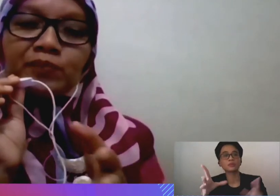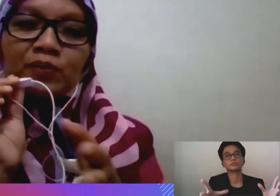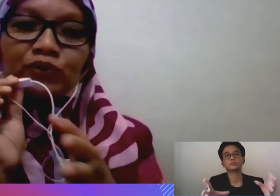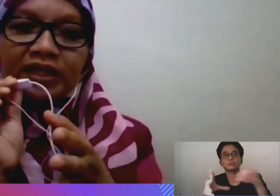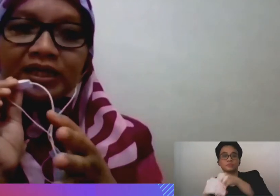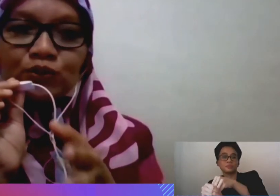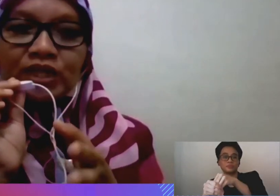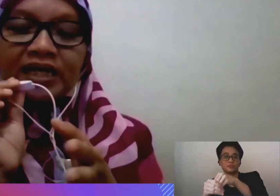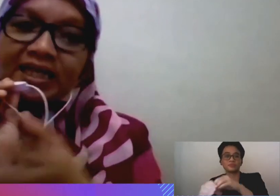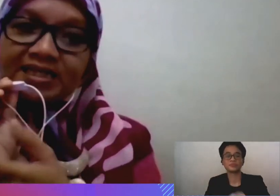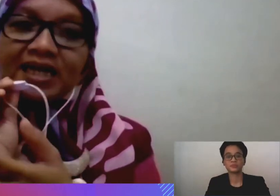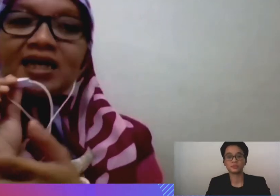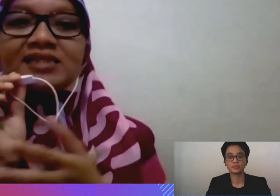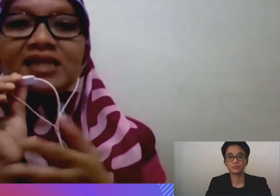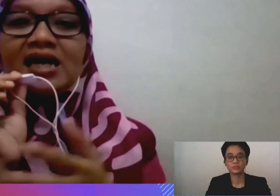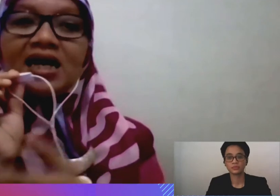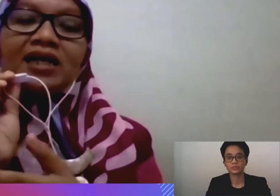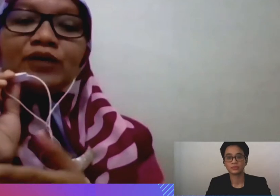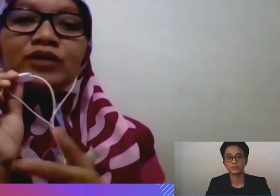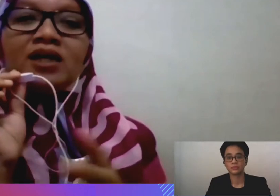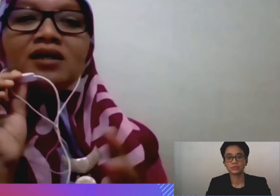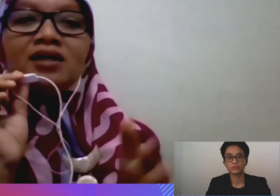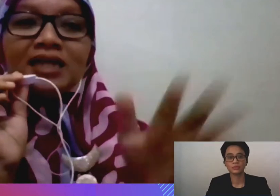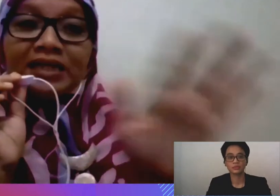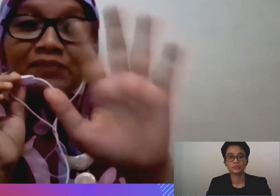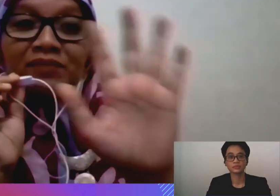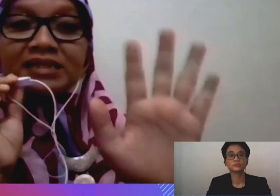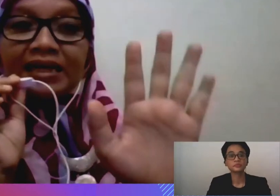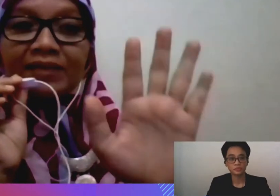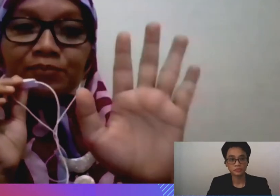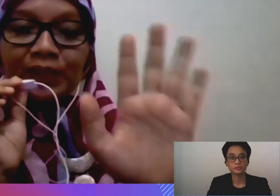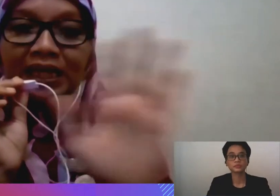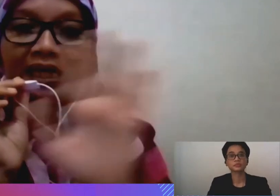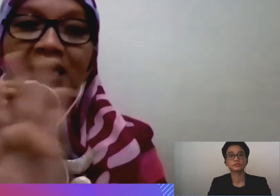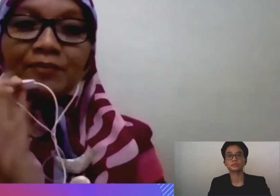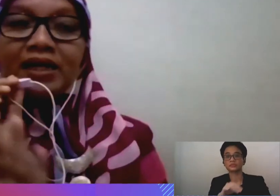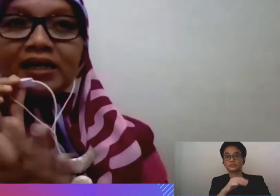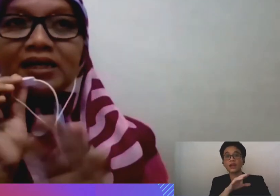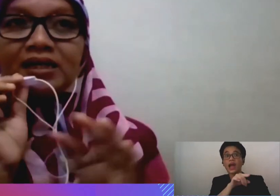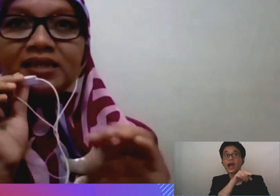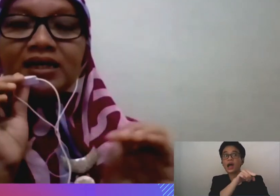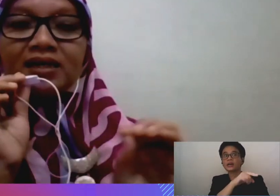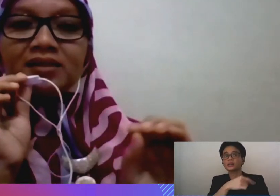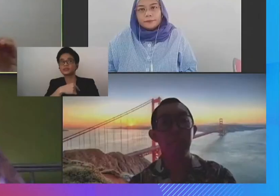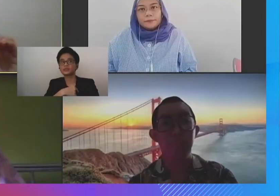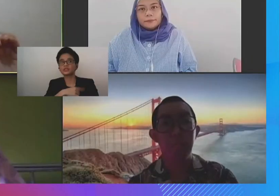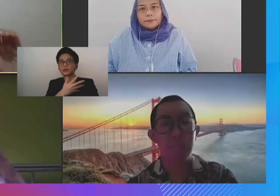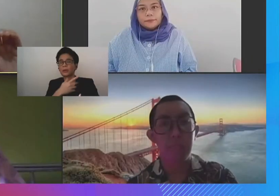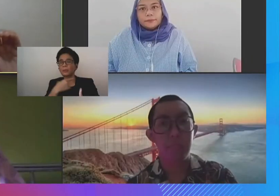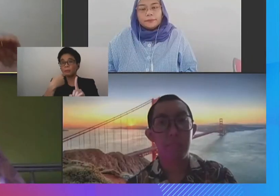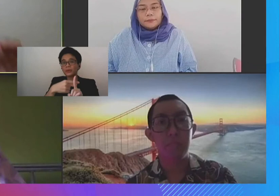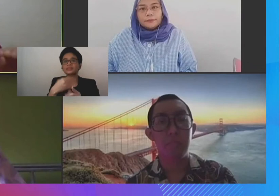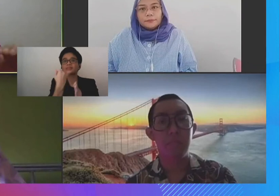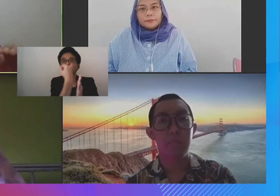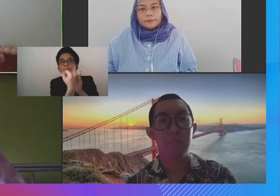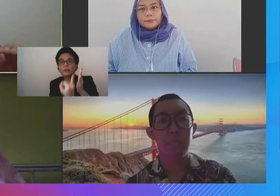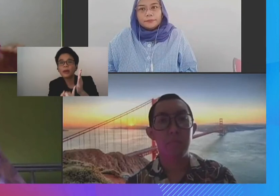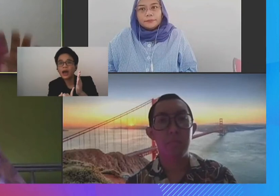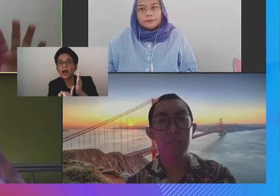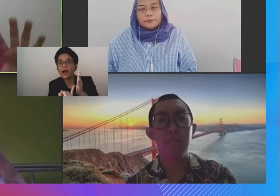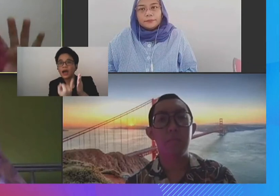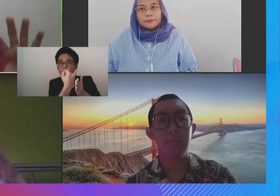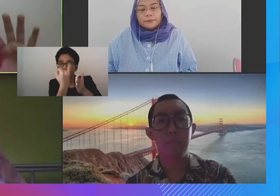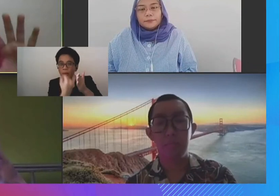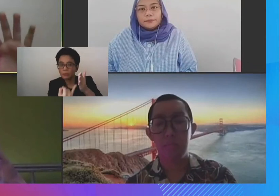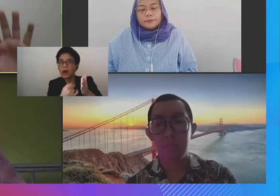Saya kebetulan ekskulnya ada ya saya arahkan ya udah. Dan dia memang saya pilihkan gambar karena anak saya kan dengan disabilitas intelektual,